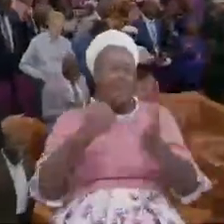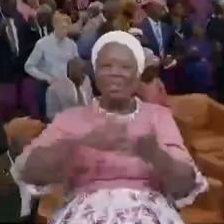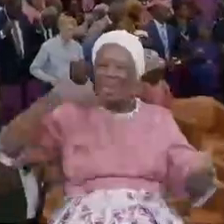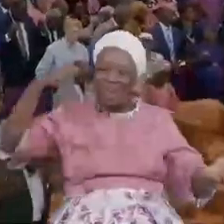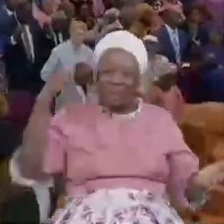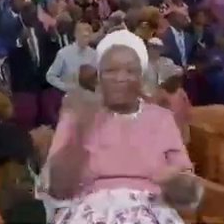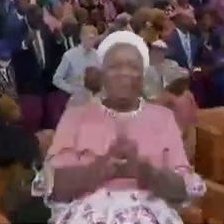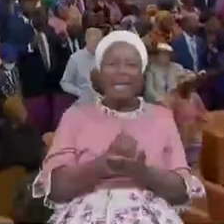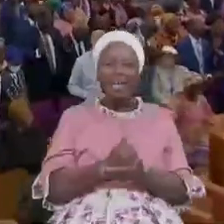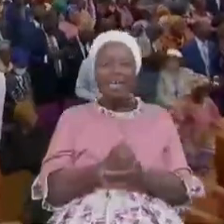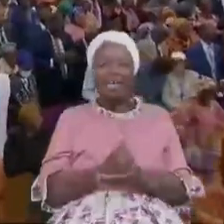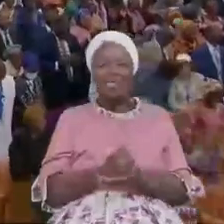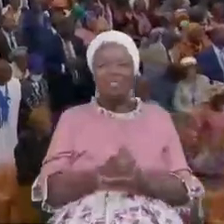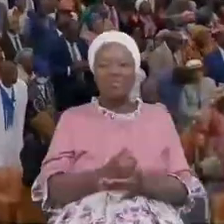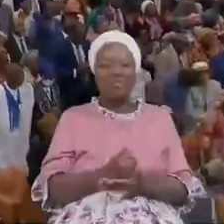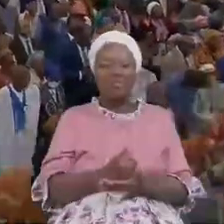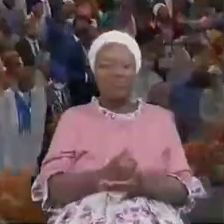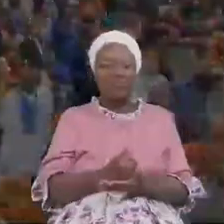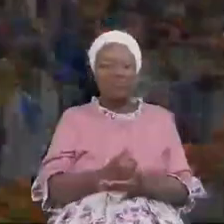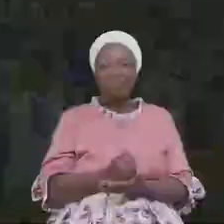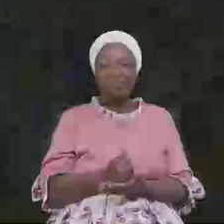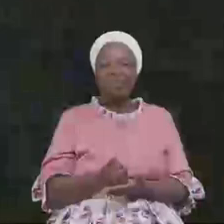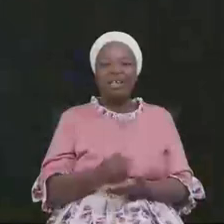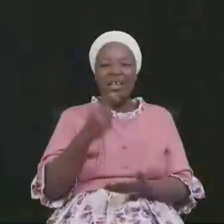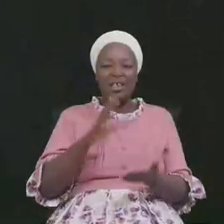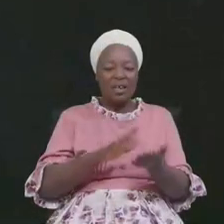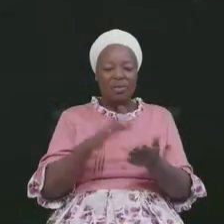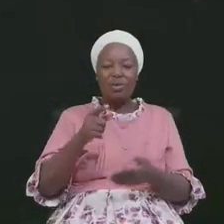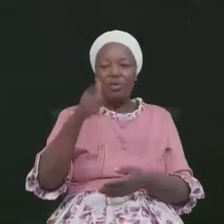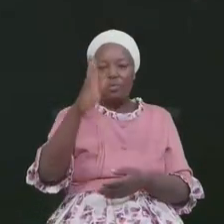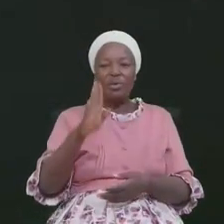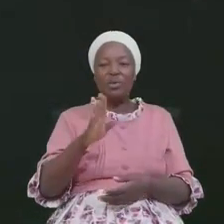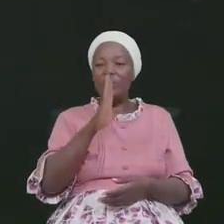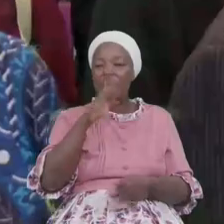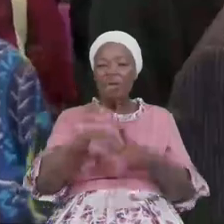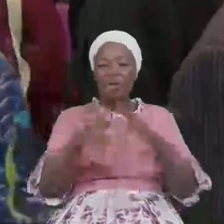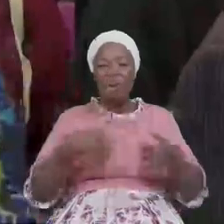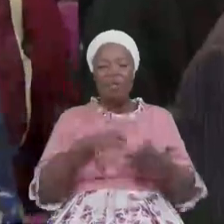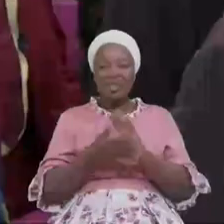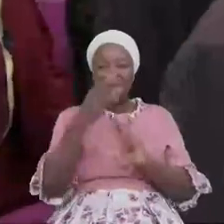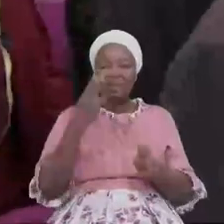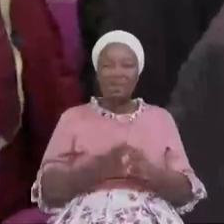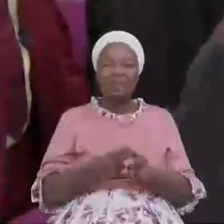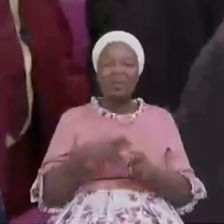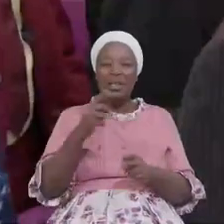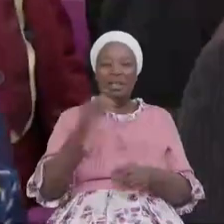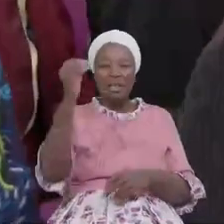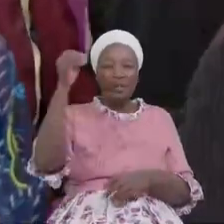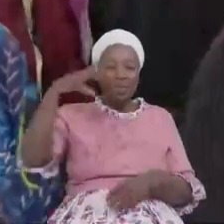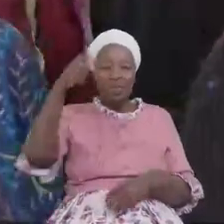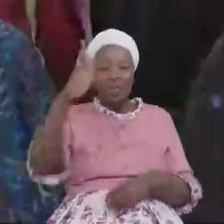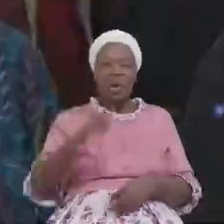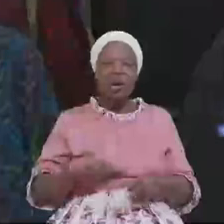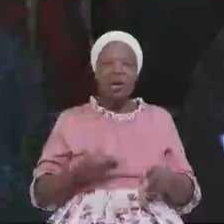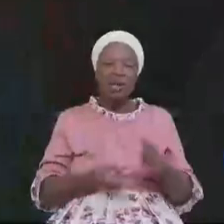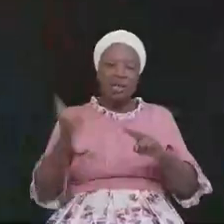La gloire du Seigneur soit dans ta vie. La grâce de Dieu se multiplie dans ta